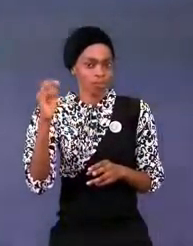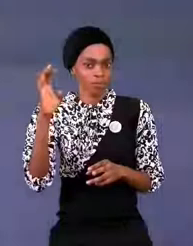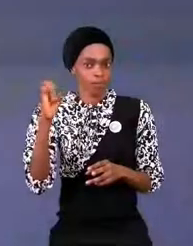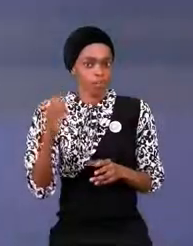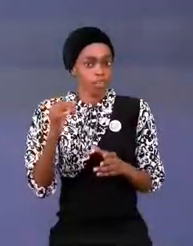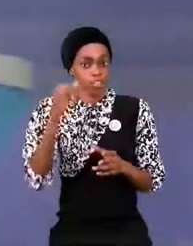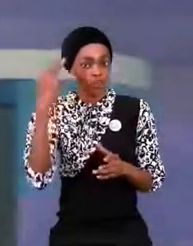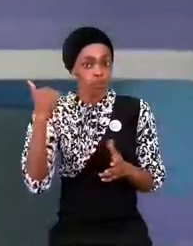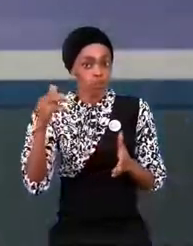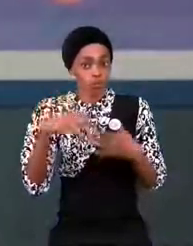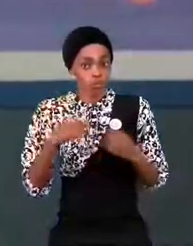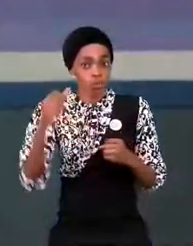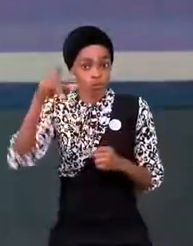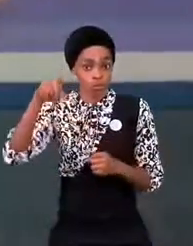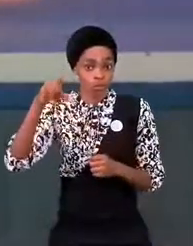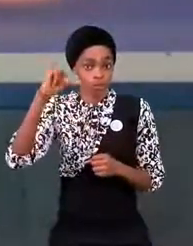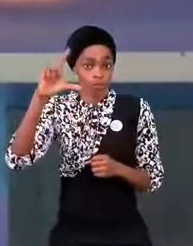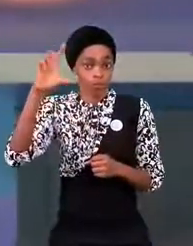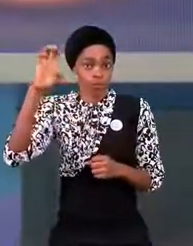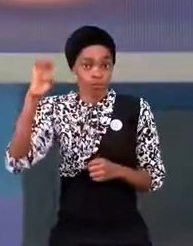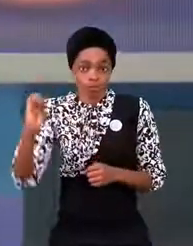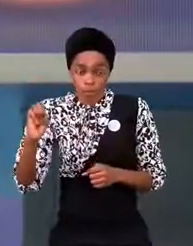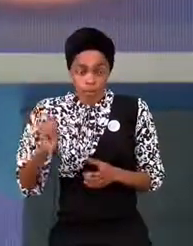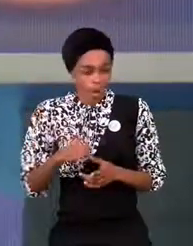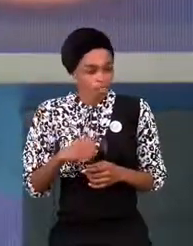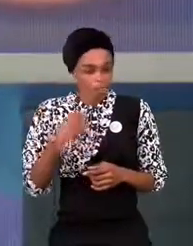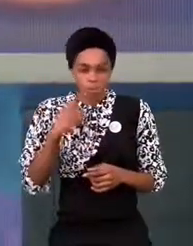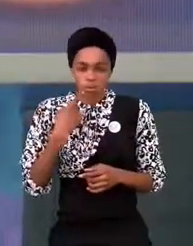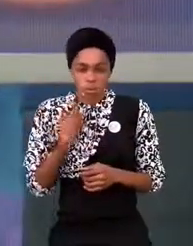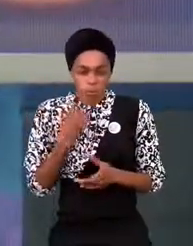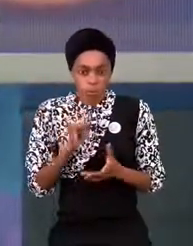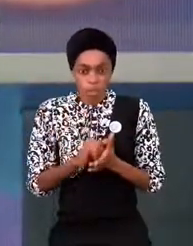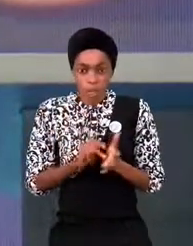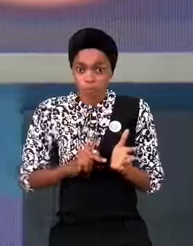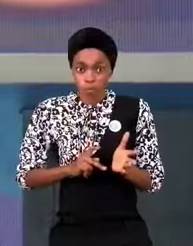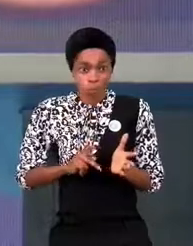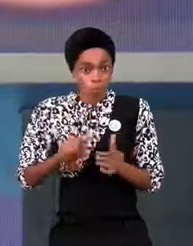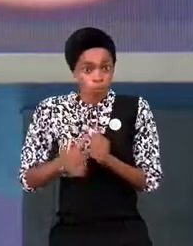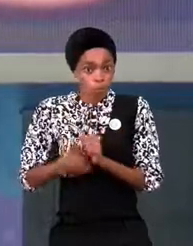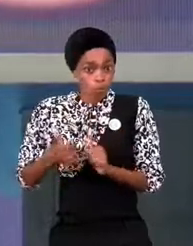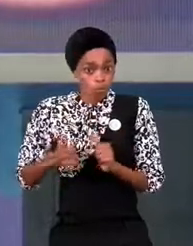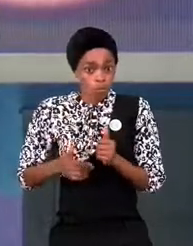l'a pratiquement tuée. Quand Christ est venu, il a porté, ôté ça.